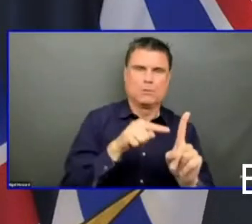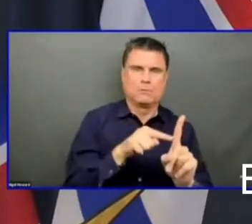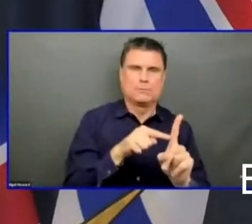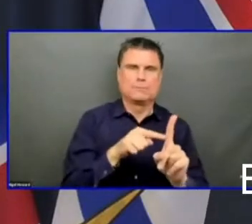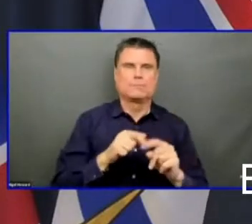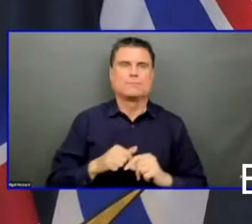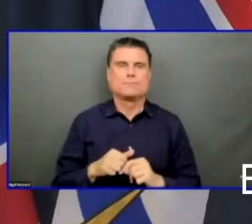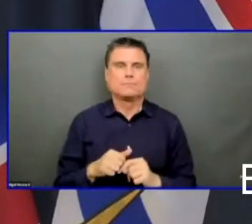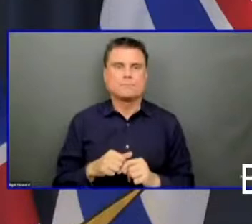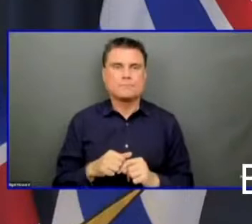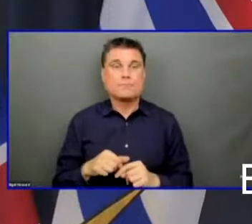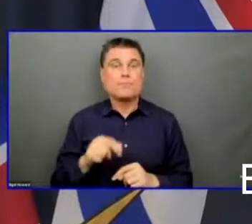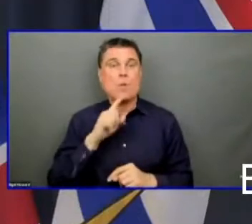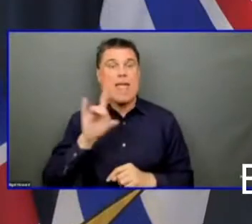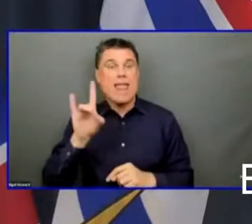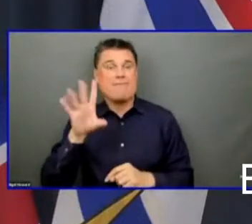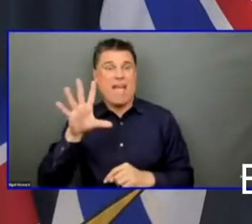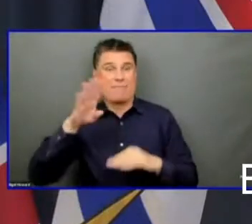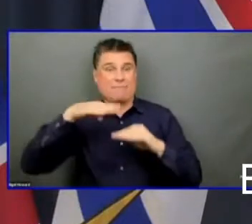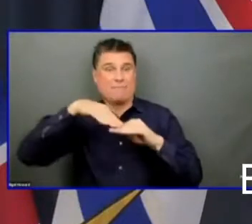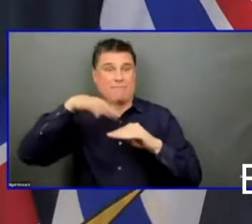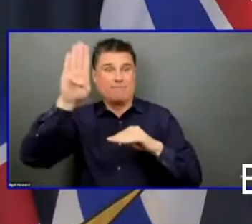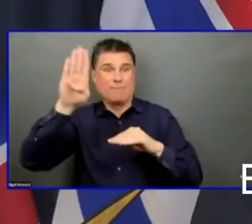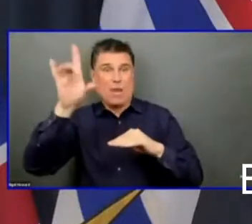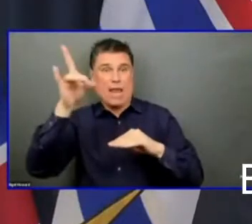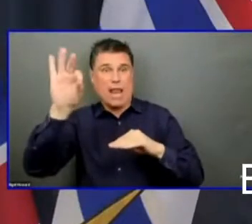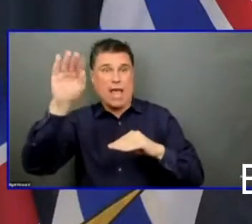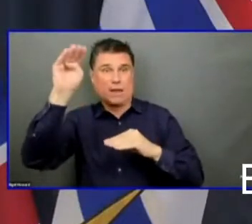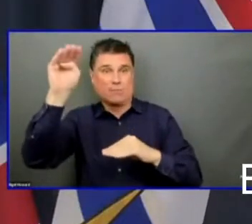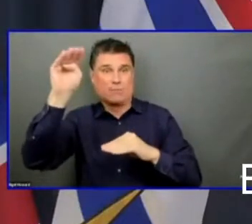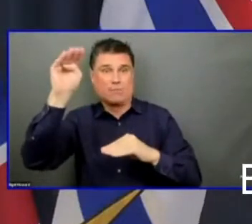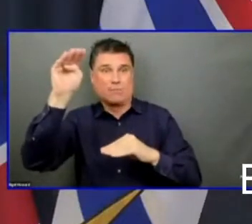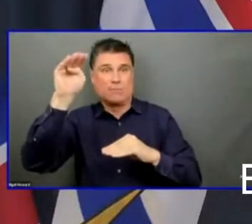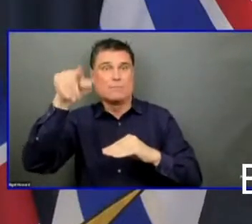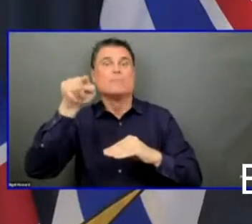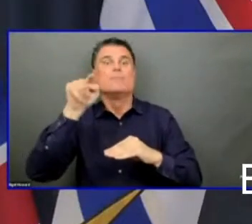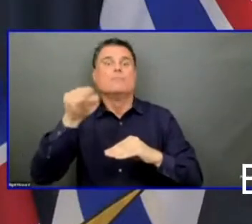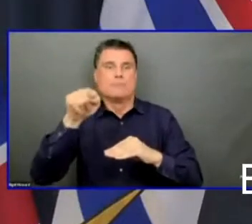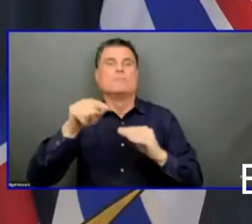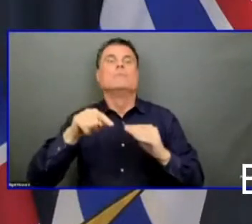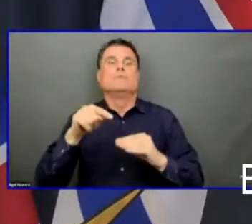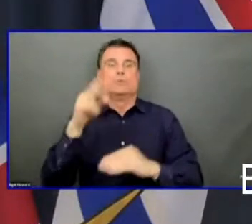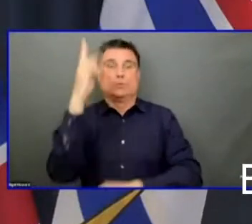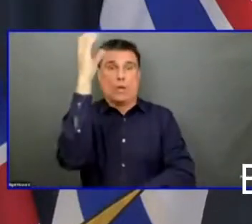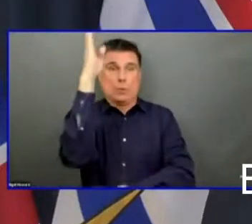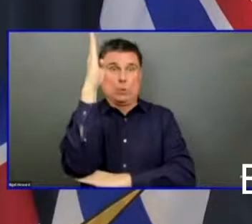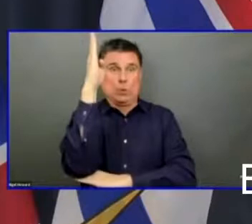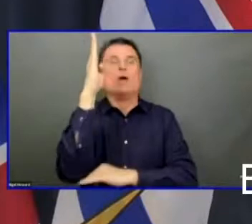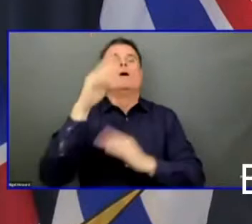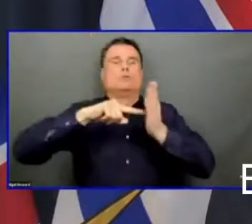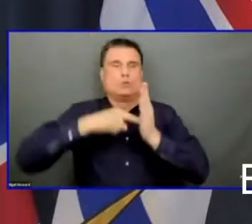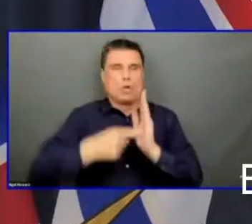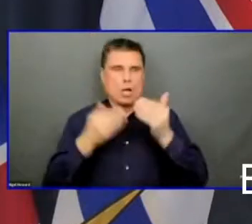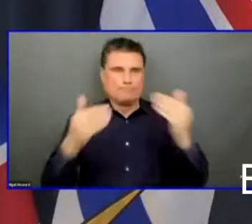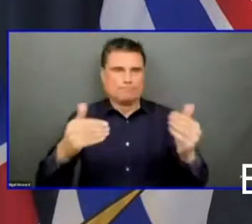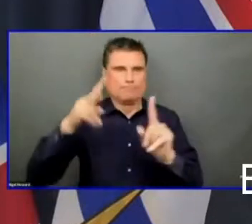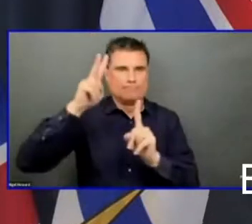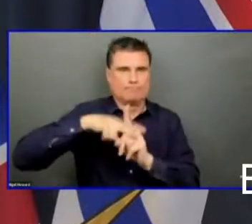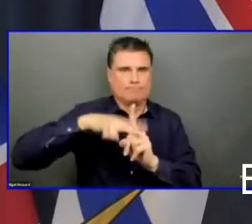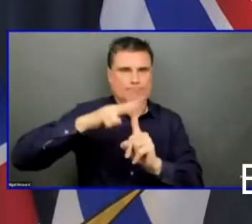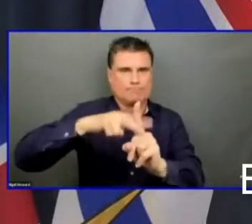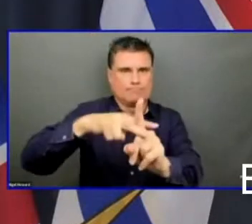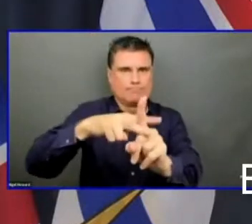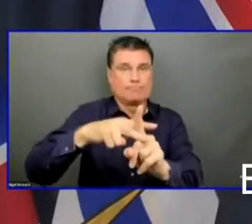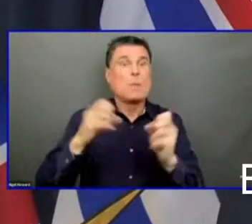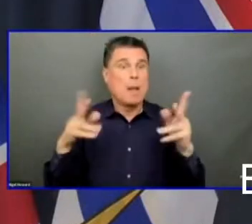他一起预约。这个真的是面对的现实问题，我们这个体会不到，所以他们